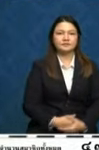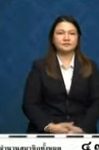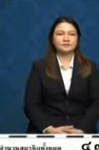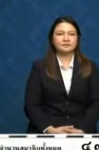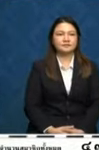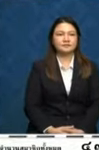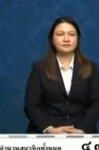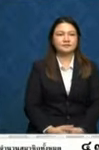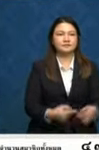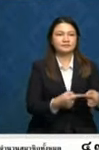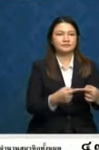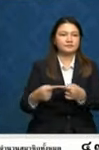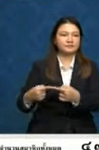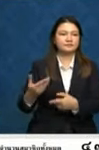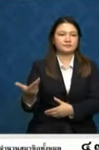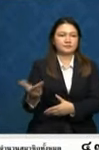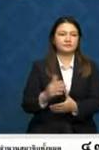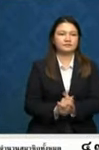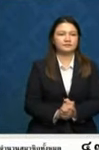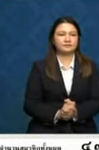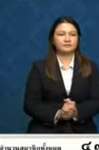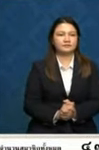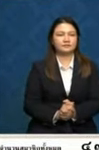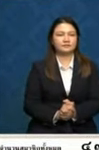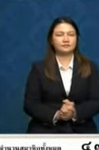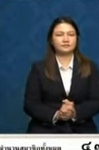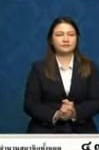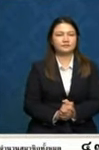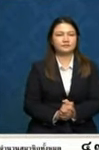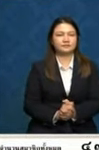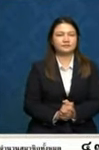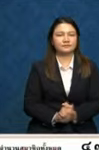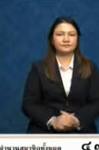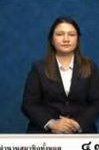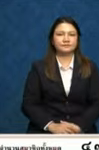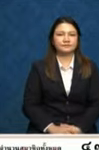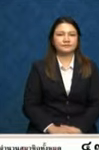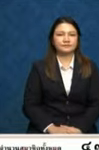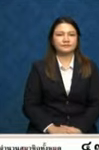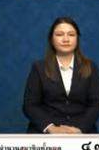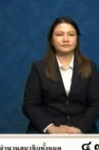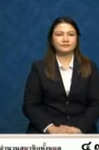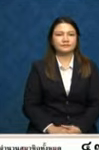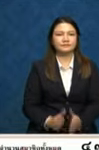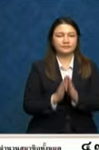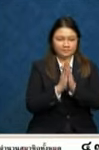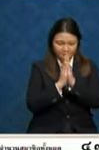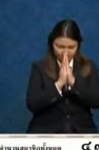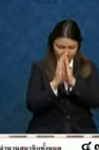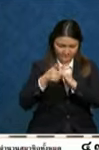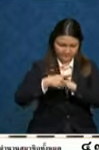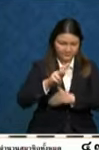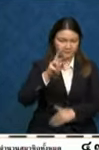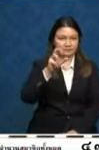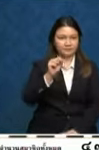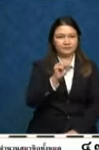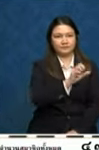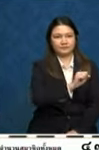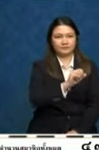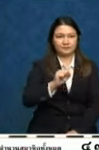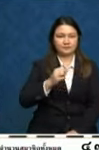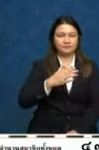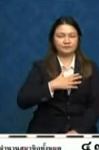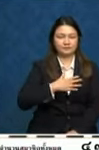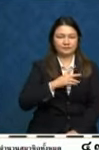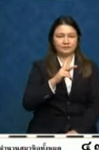ต่อไปขอเชิญคุณกิตติทัศน์แสงธนยุทธินครับ กราบเรียนท่านประธานสภาผู้แทนราษฎรที่เคารพ